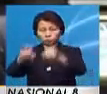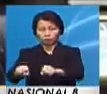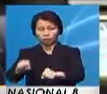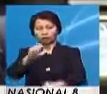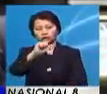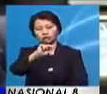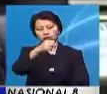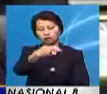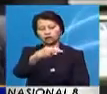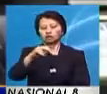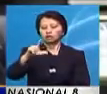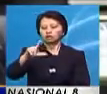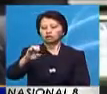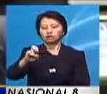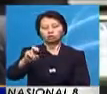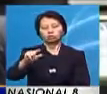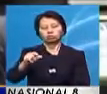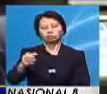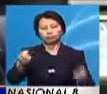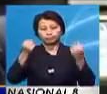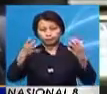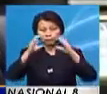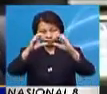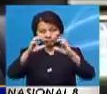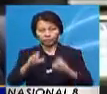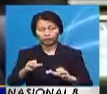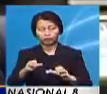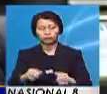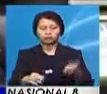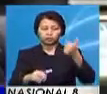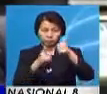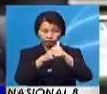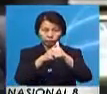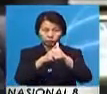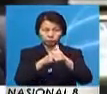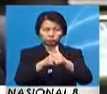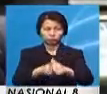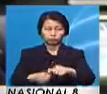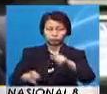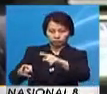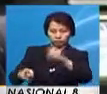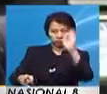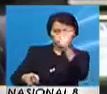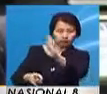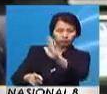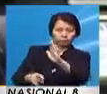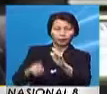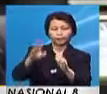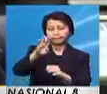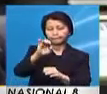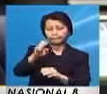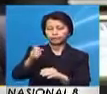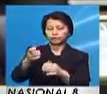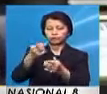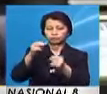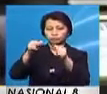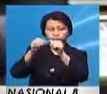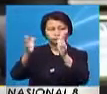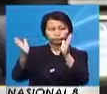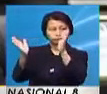dia ada banyak cara dia. Ya, satu dari segi tampal apa bil dan poster sebagainya, dia